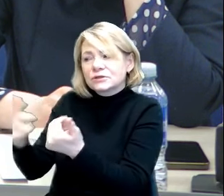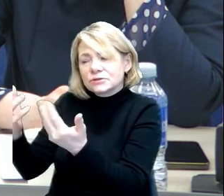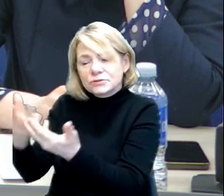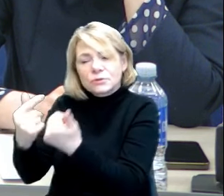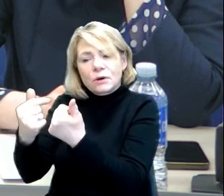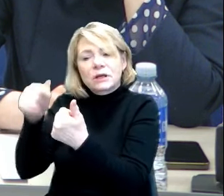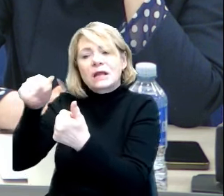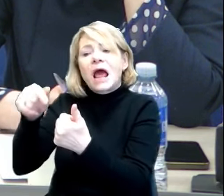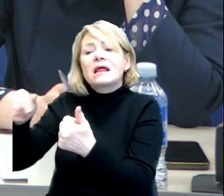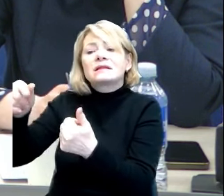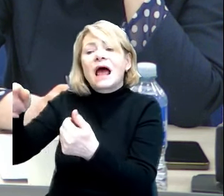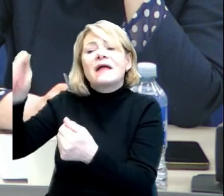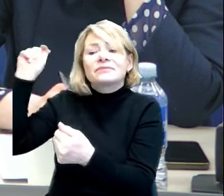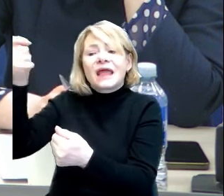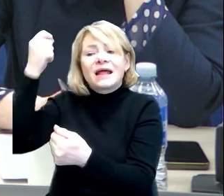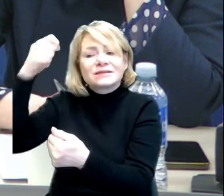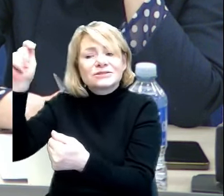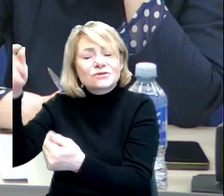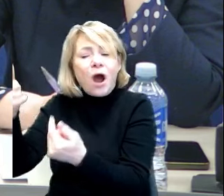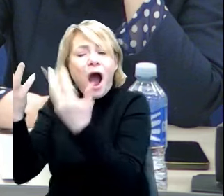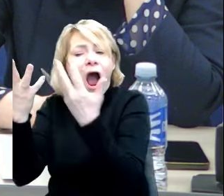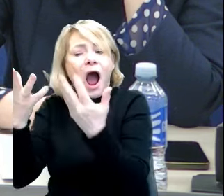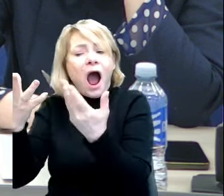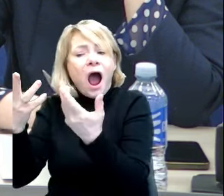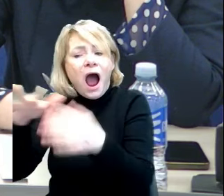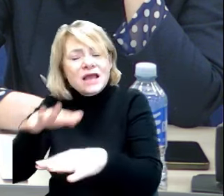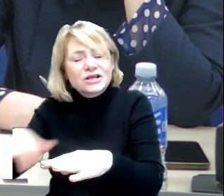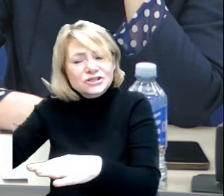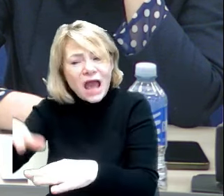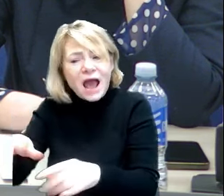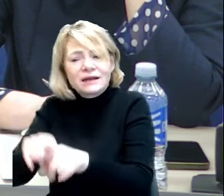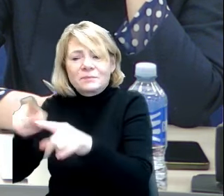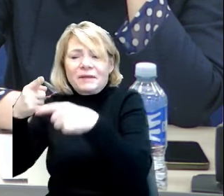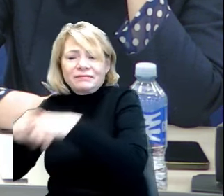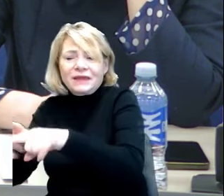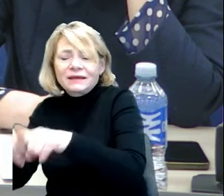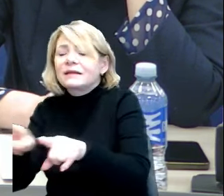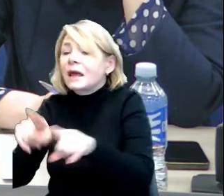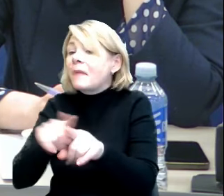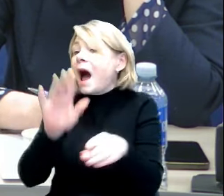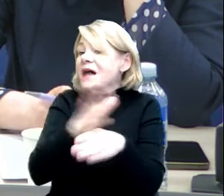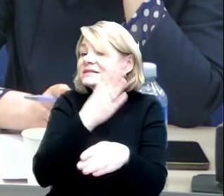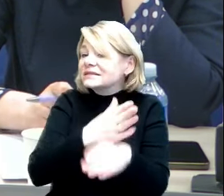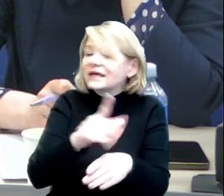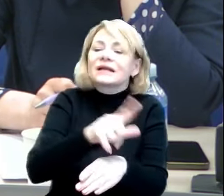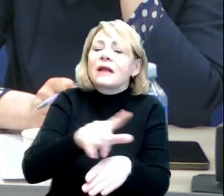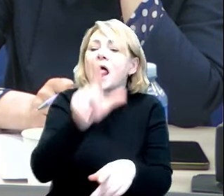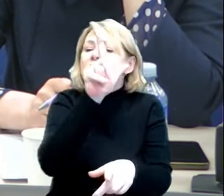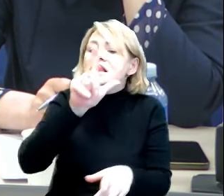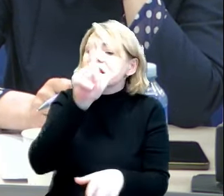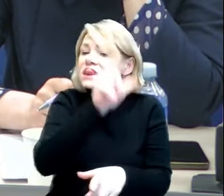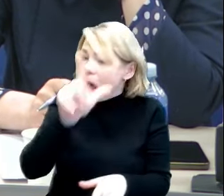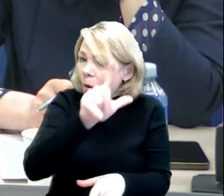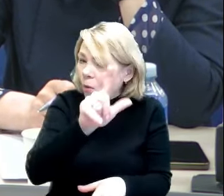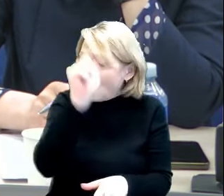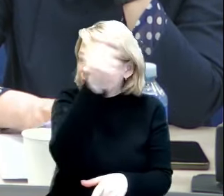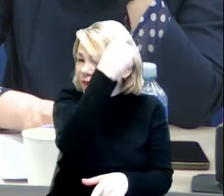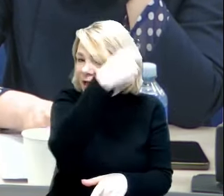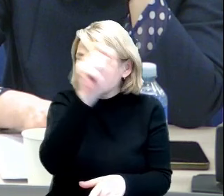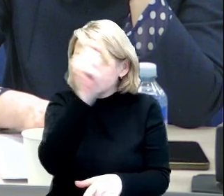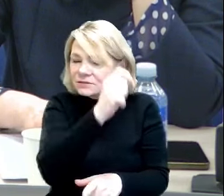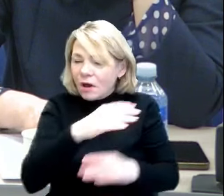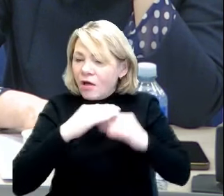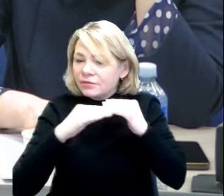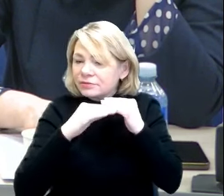teniso aikštelė jos įranga ir atskirai skaičiuojamas nusidėvėjimas lauko teniso aikštelės danga jis ne tik kad atskirai